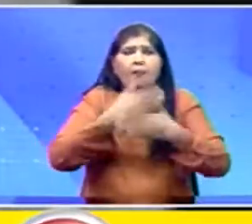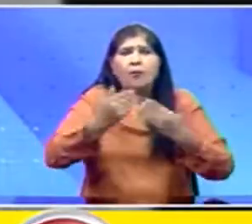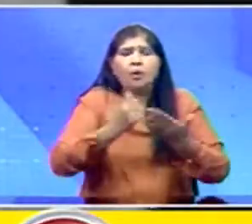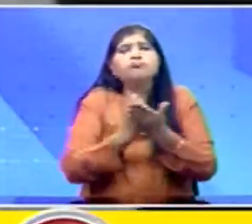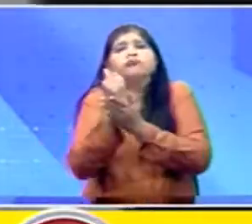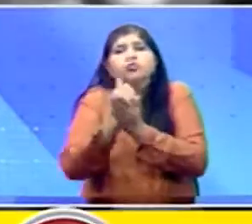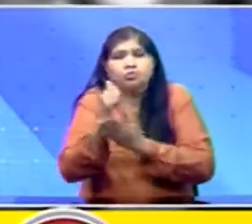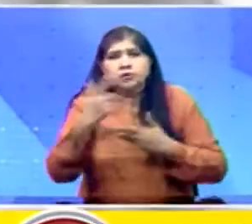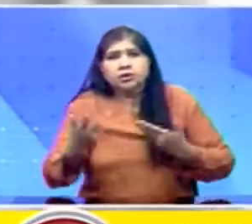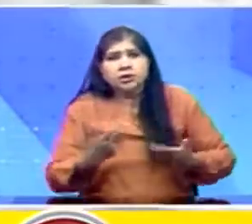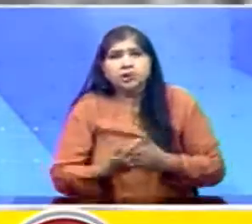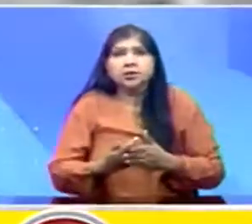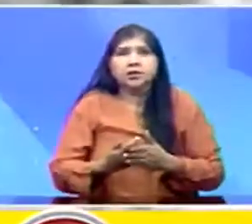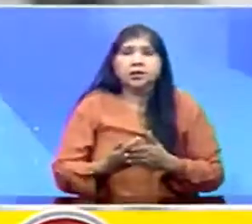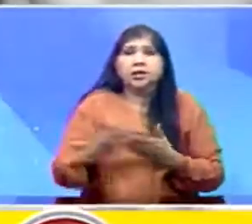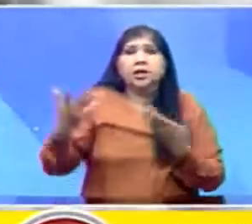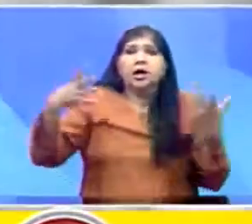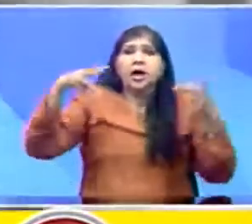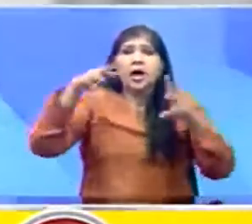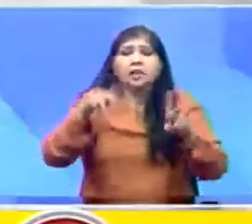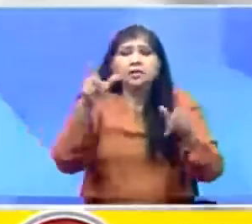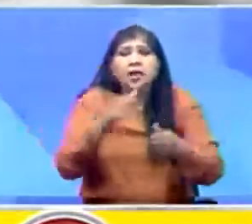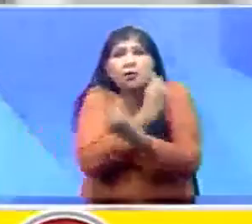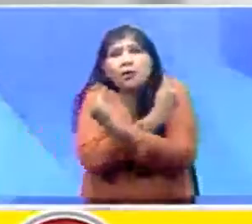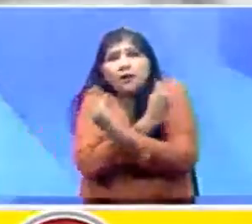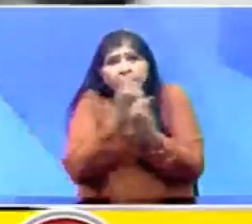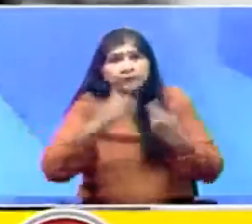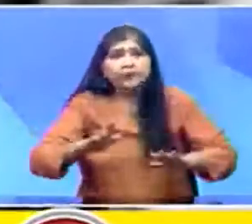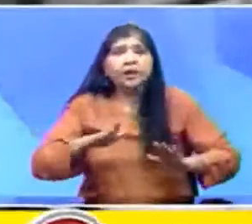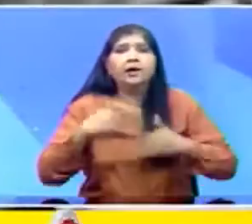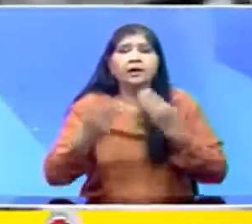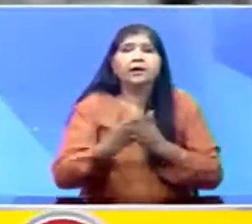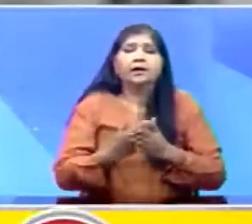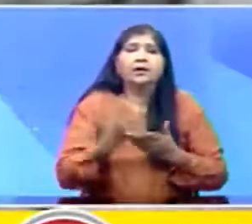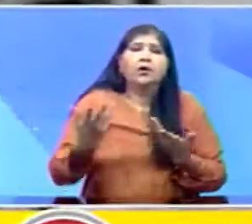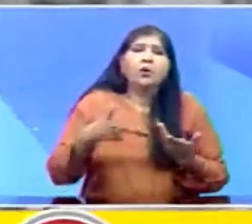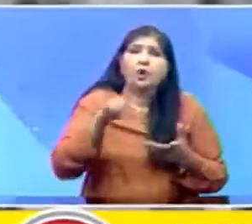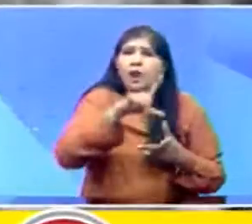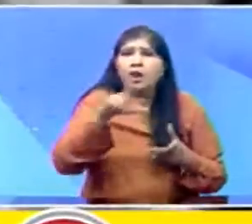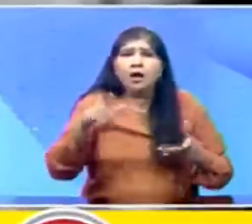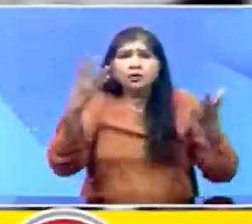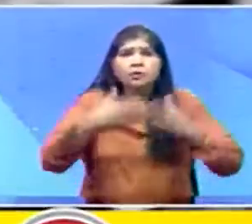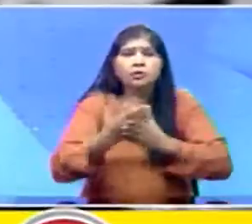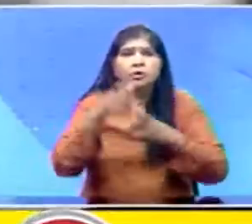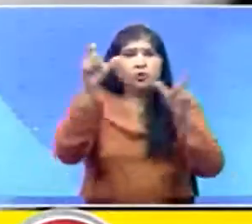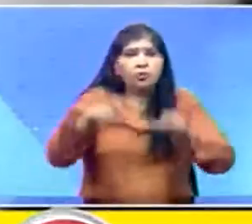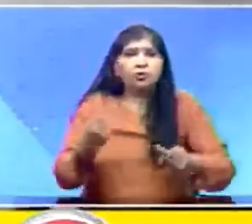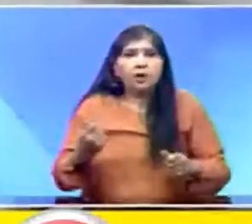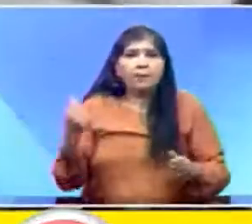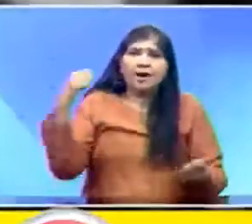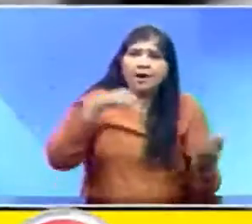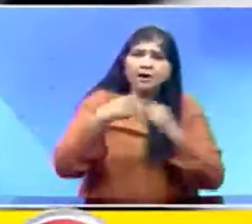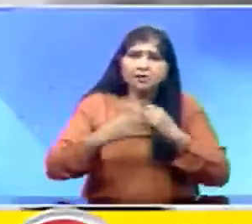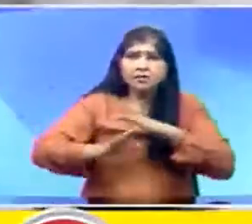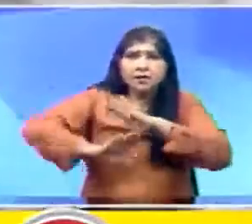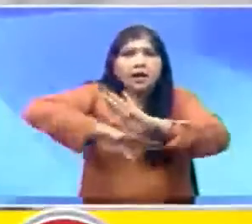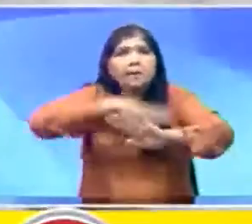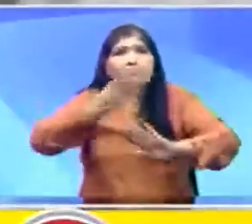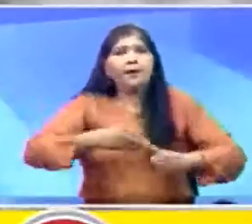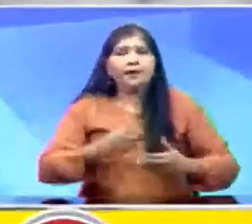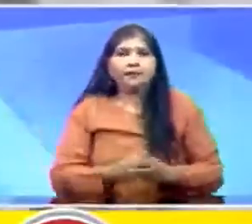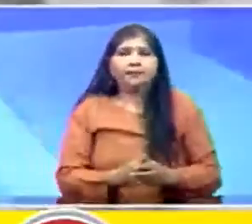कोशिशों, हजारों गिरिपता दियों और लाखों लोगों पर अत्याचार के बाद भी,